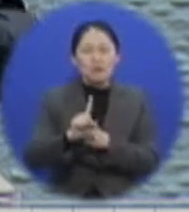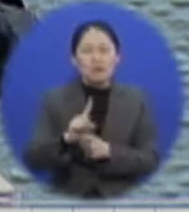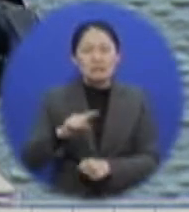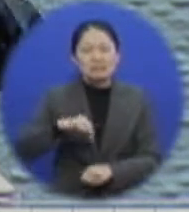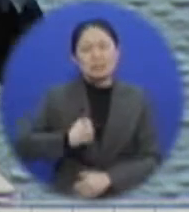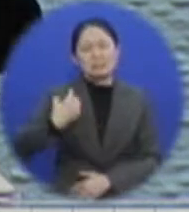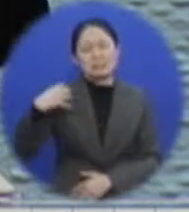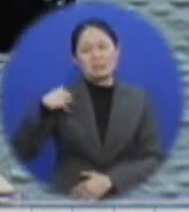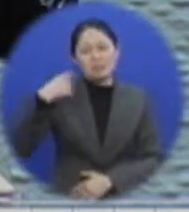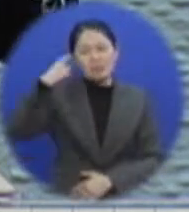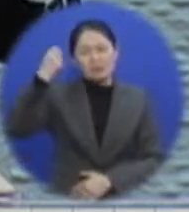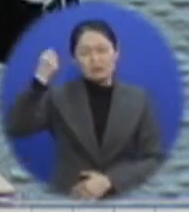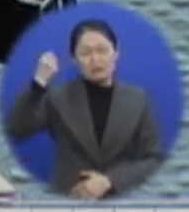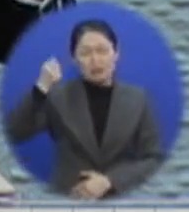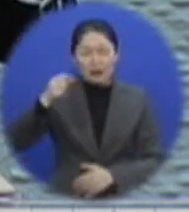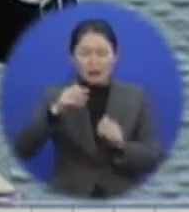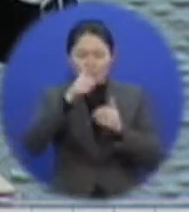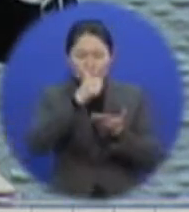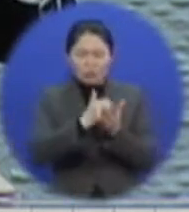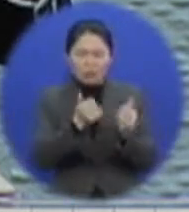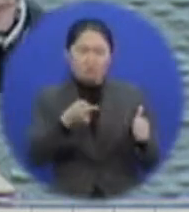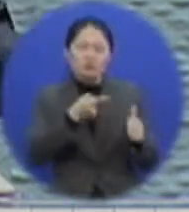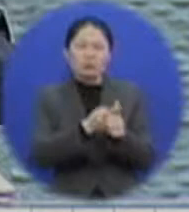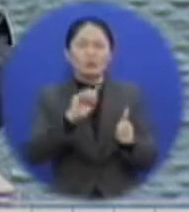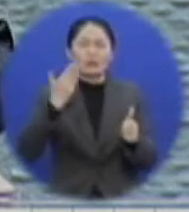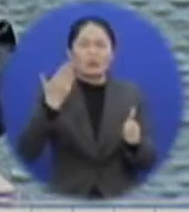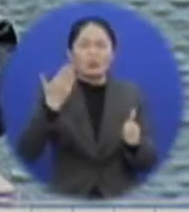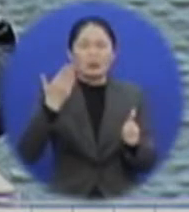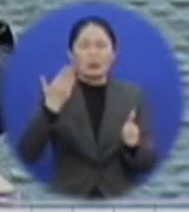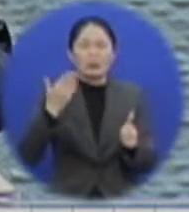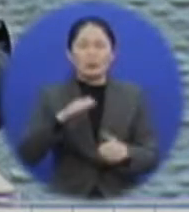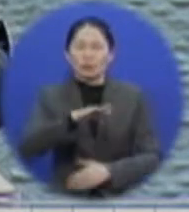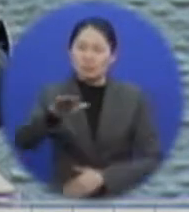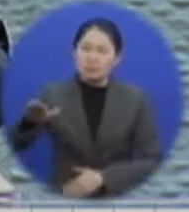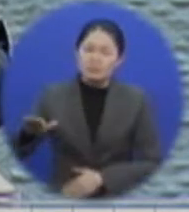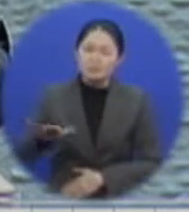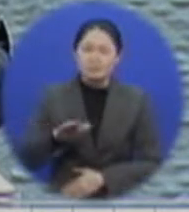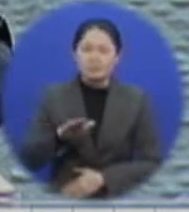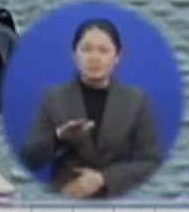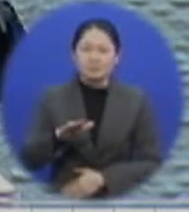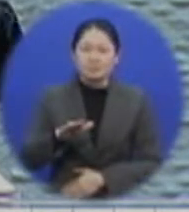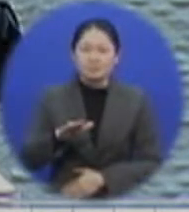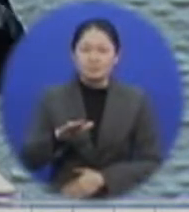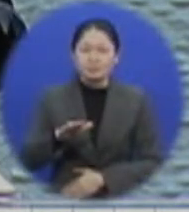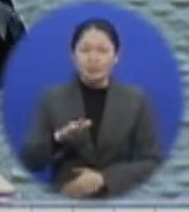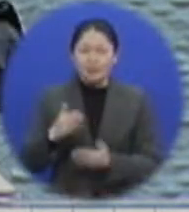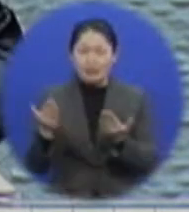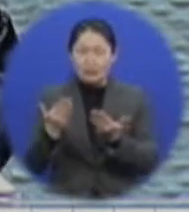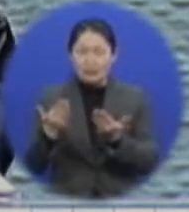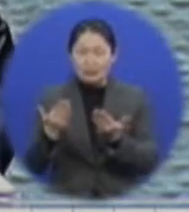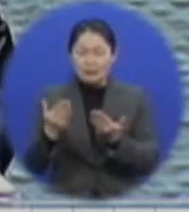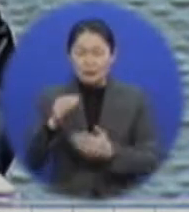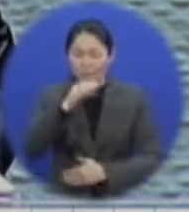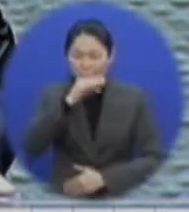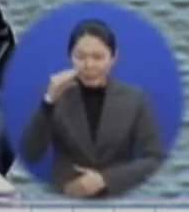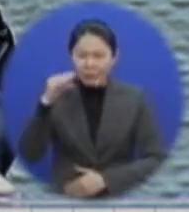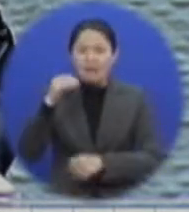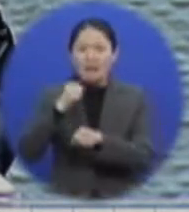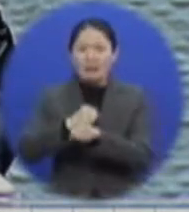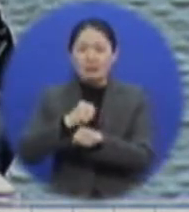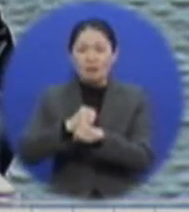죄수들은 주기 해지고 여러분 이를 똑부러지게 하는 것도